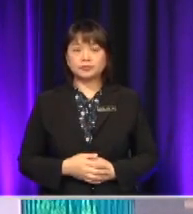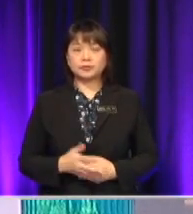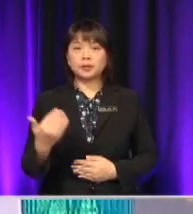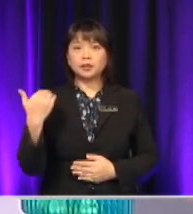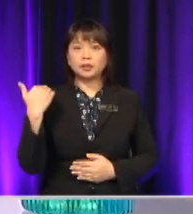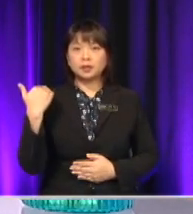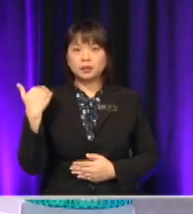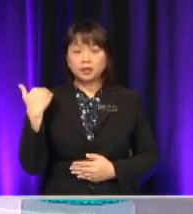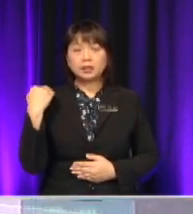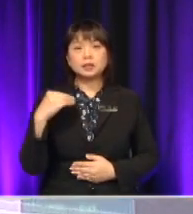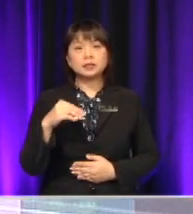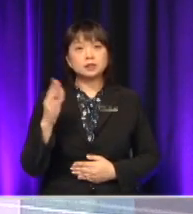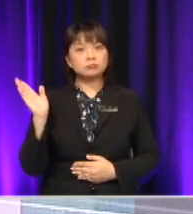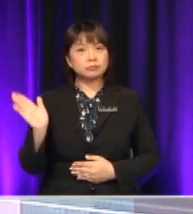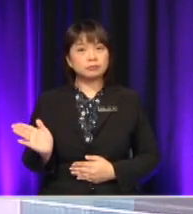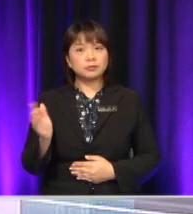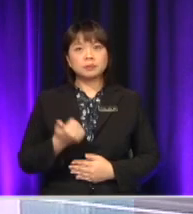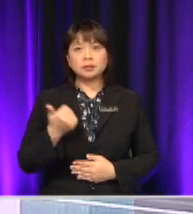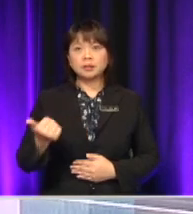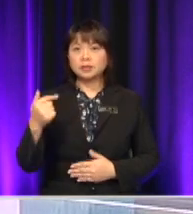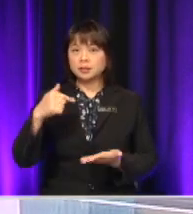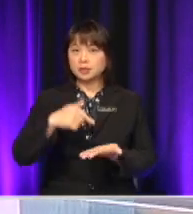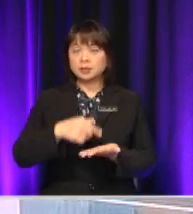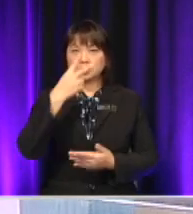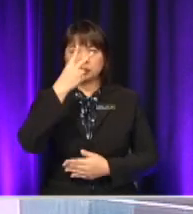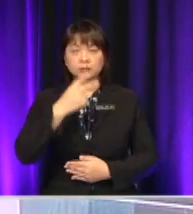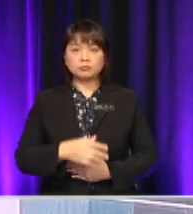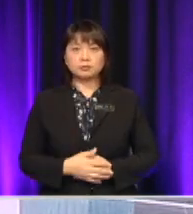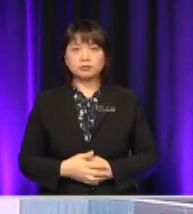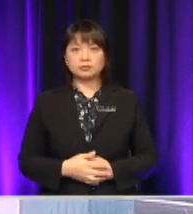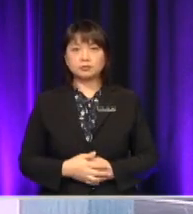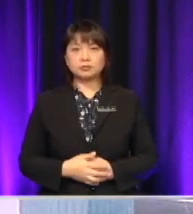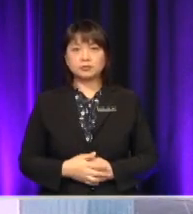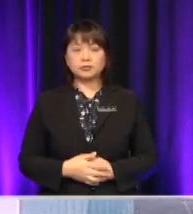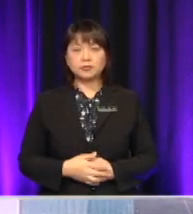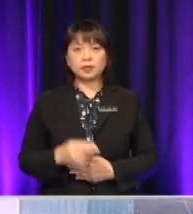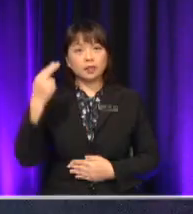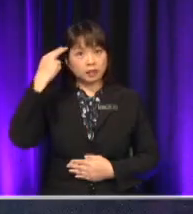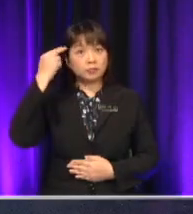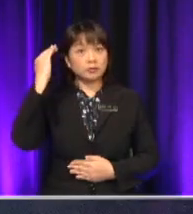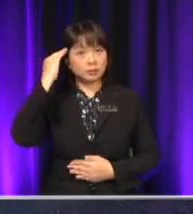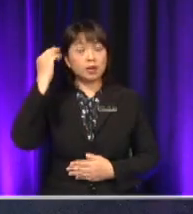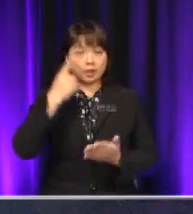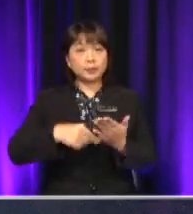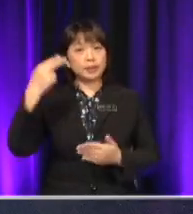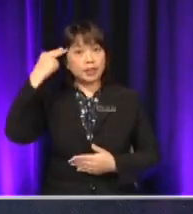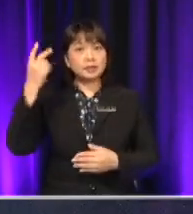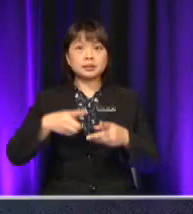ni ladung bandul ni. Kita tengok apa jadi ni kalau saya angkat ni. Hanif tahu tak Hanif tengah buat apa tu?